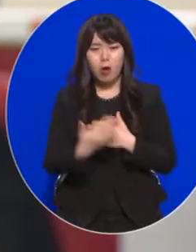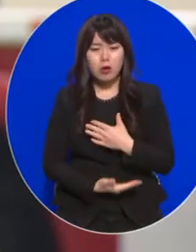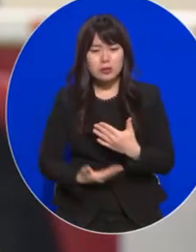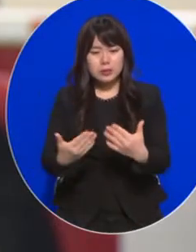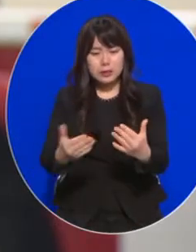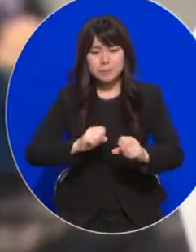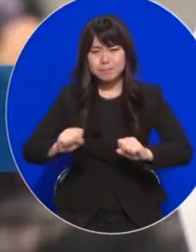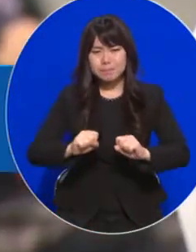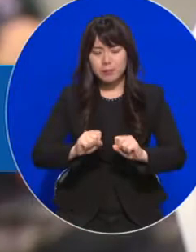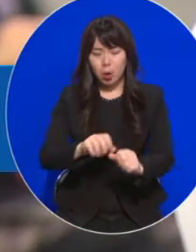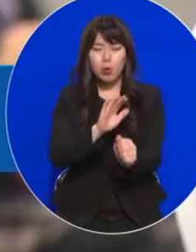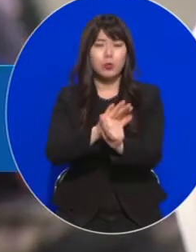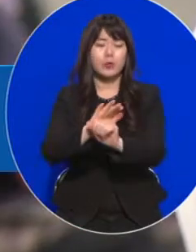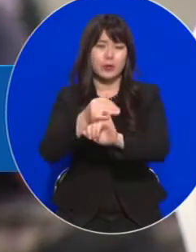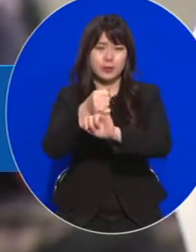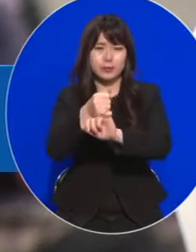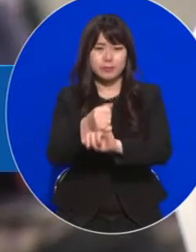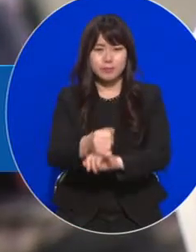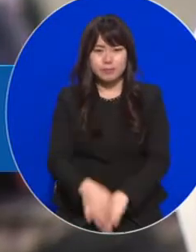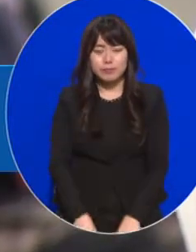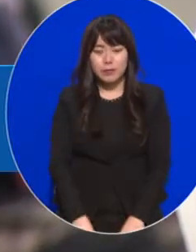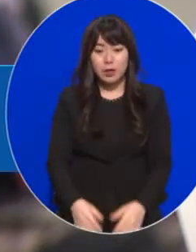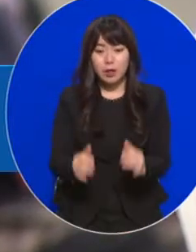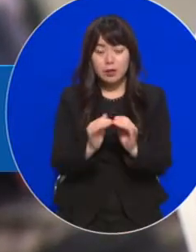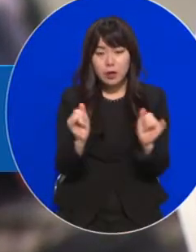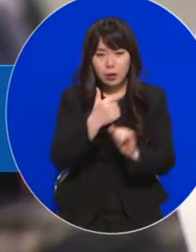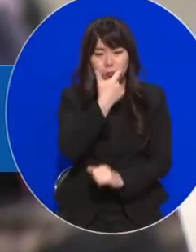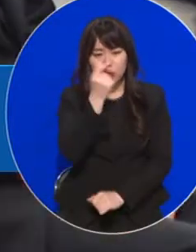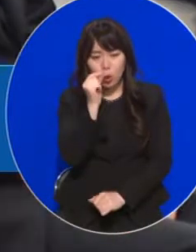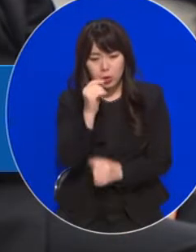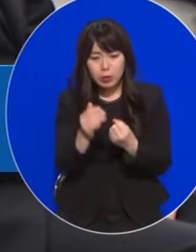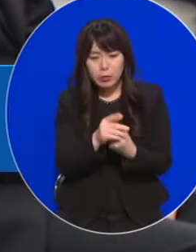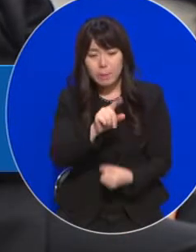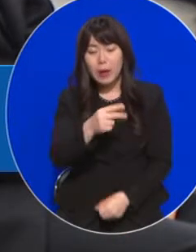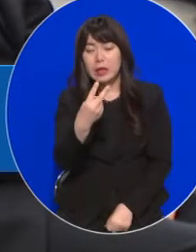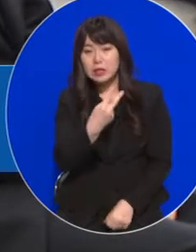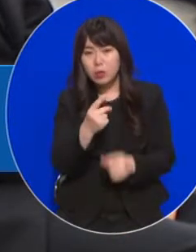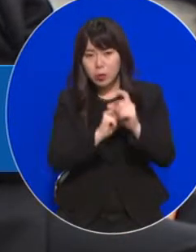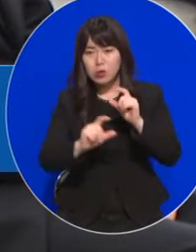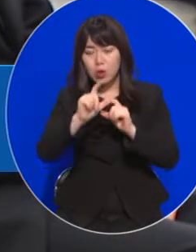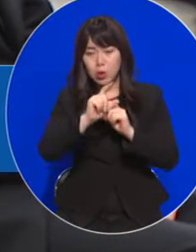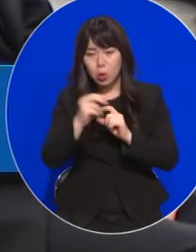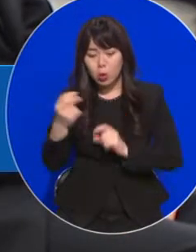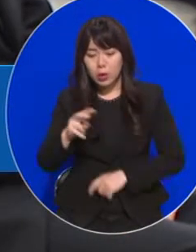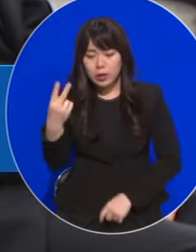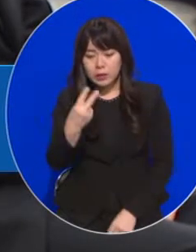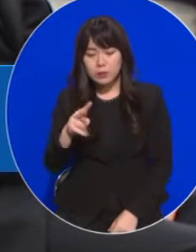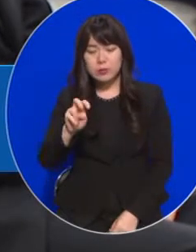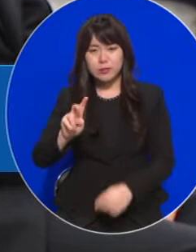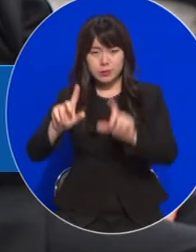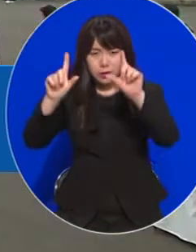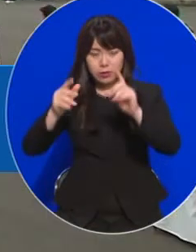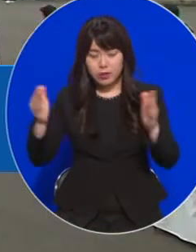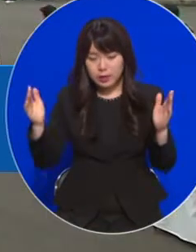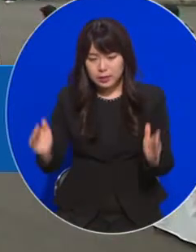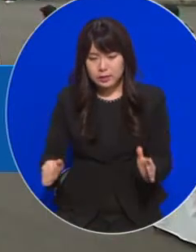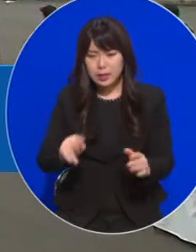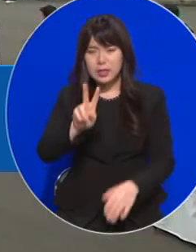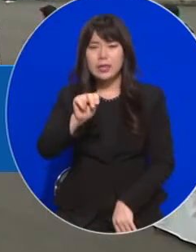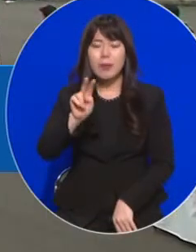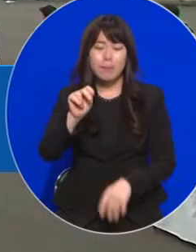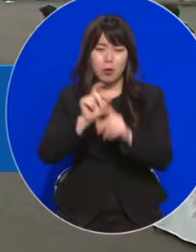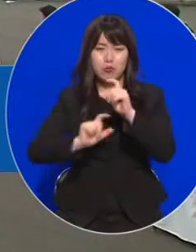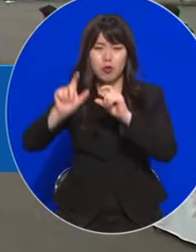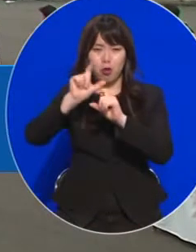약속했습니다. 부족한 현장 인력 1만 2천 명을 충원했고 2022년까지 추가로 늘려 소방